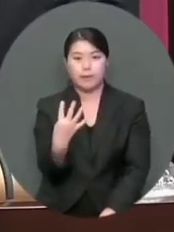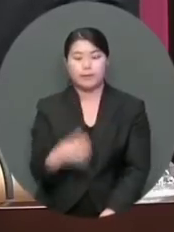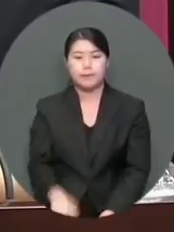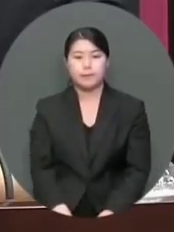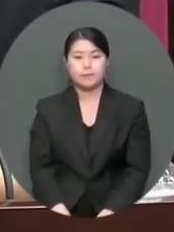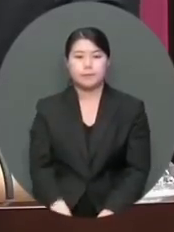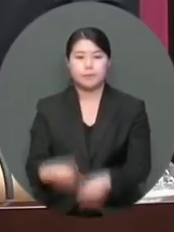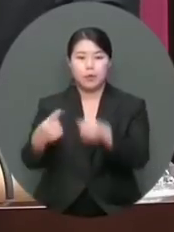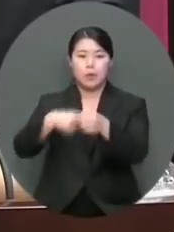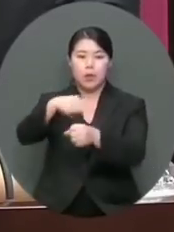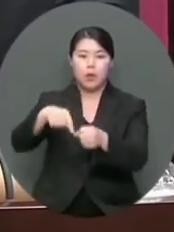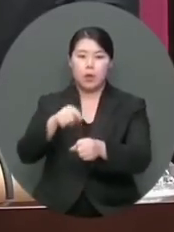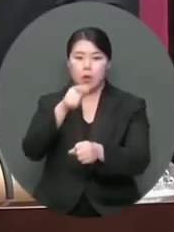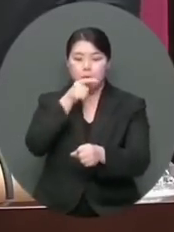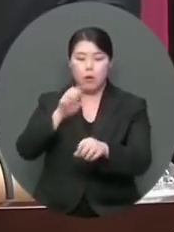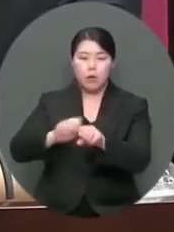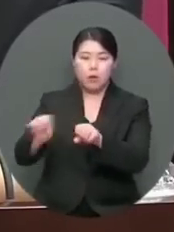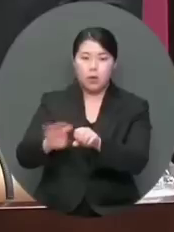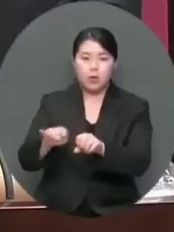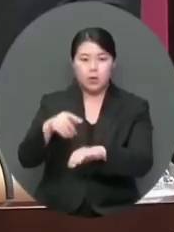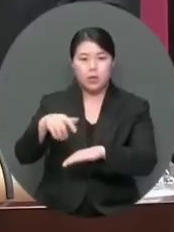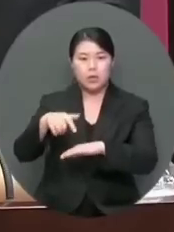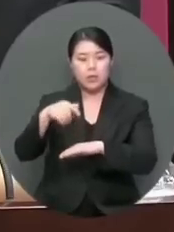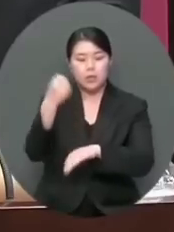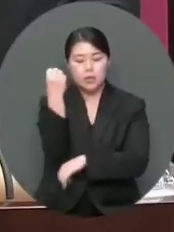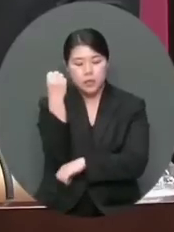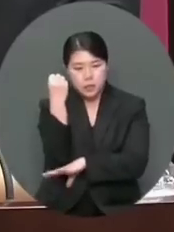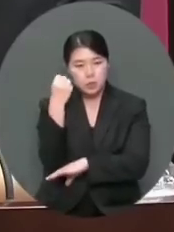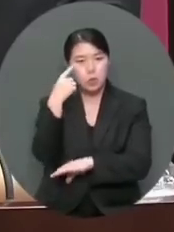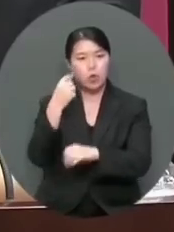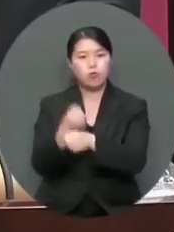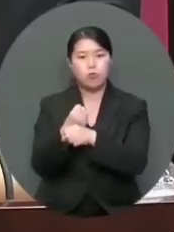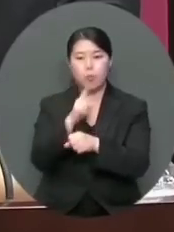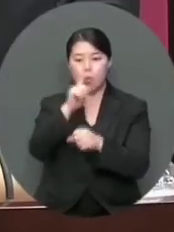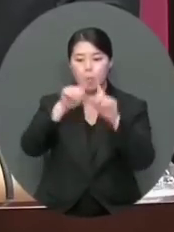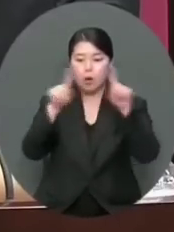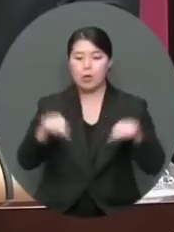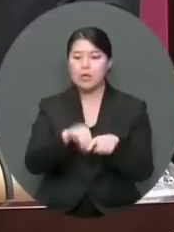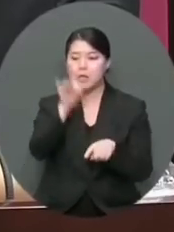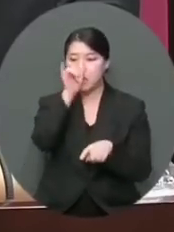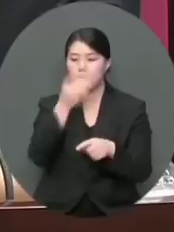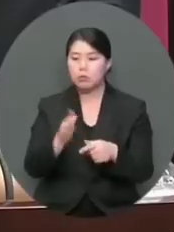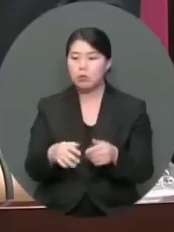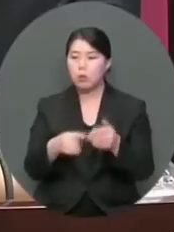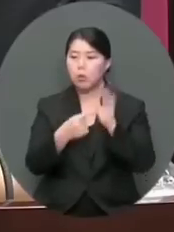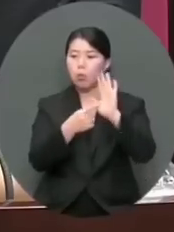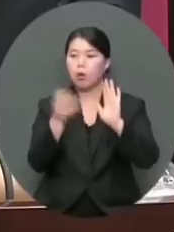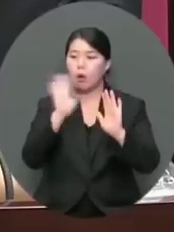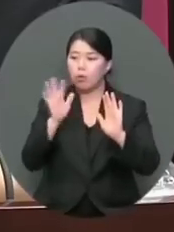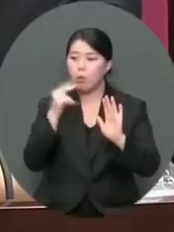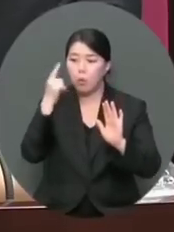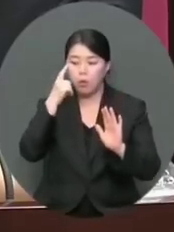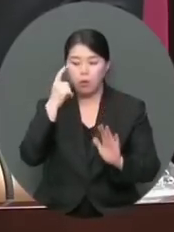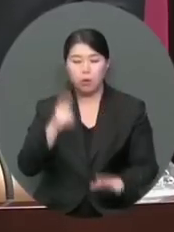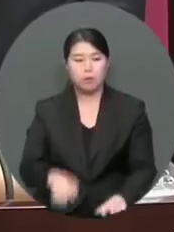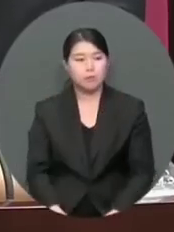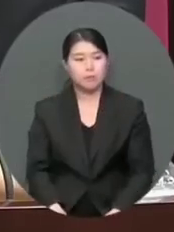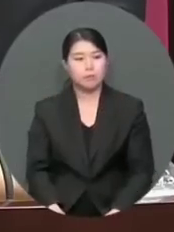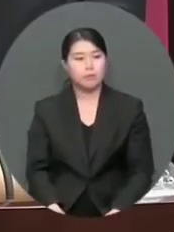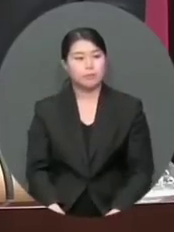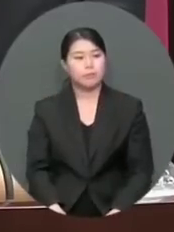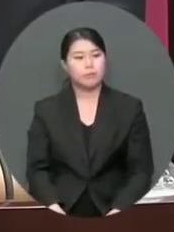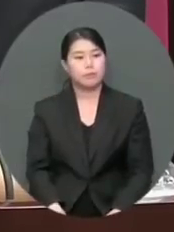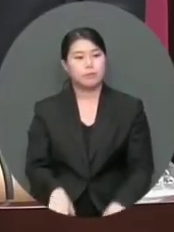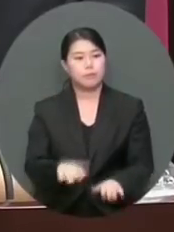완성한 원전 오염수 대응 전략 수립을 위한 기초연구 보고서 있는데 왜 그동안 비공개하셨습니까? 의원님,